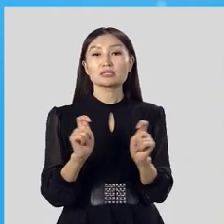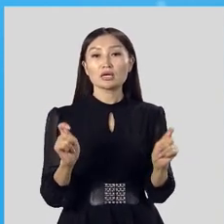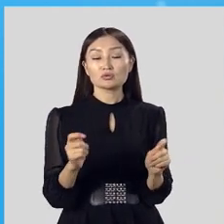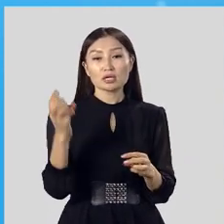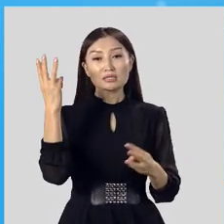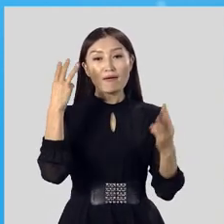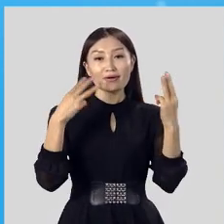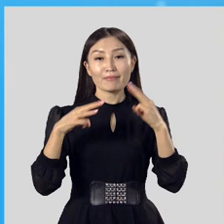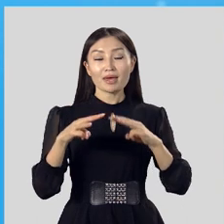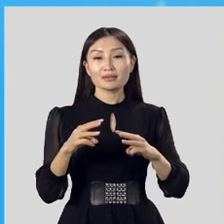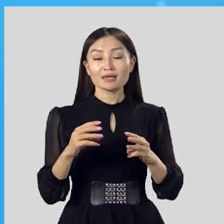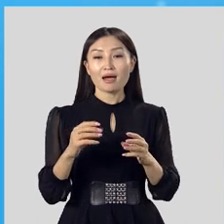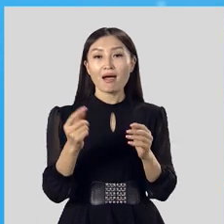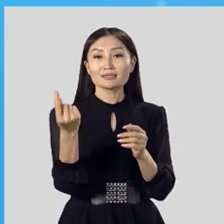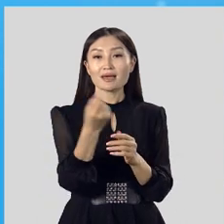в современных